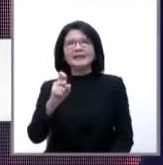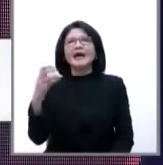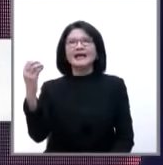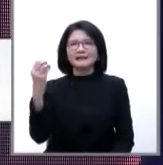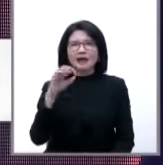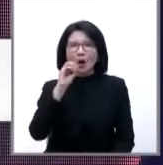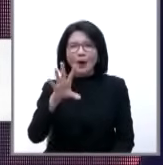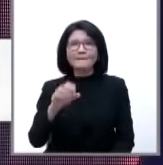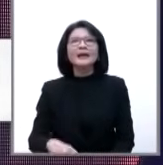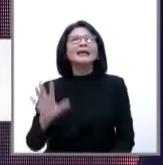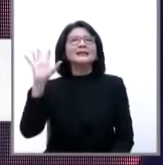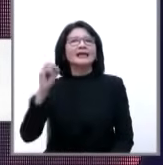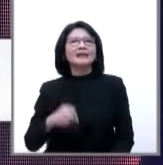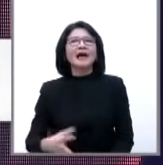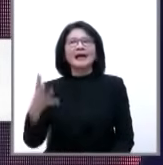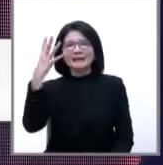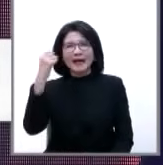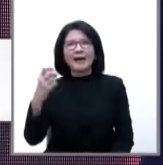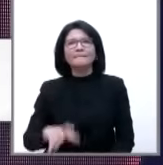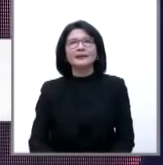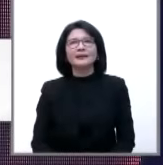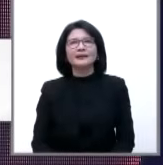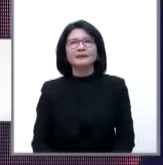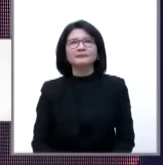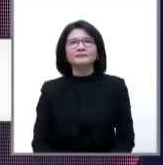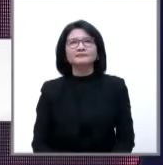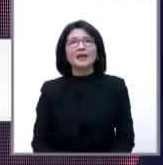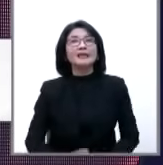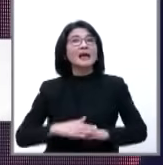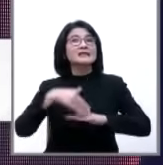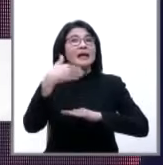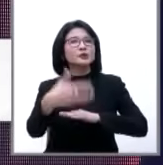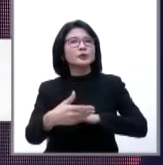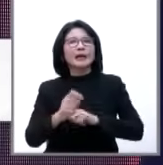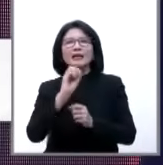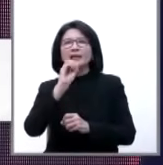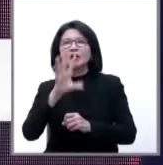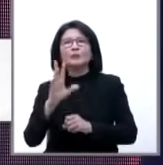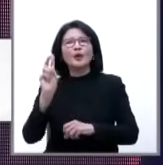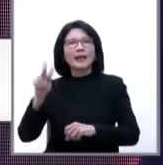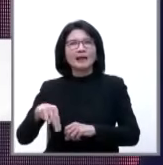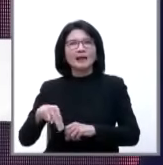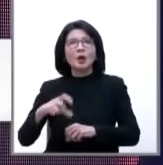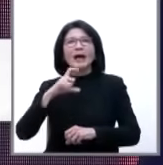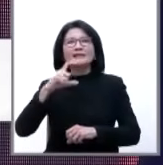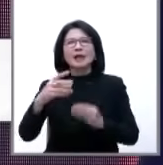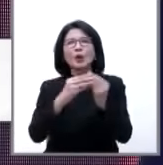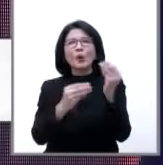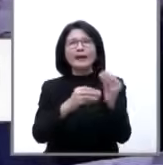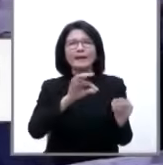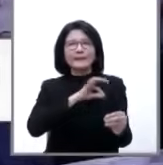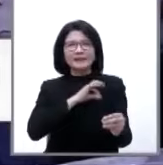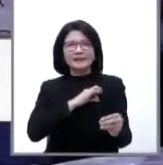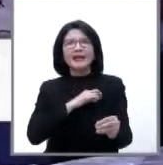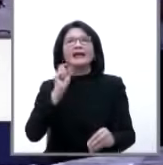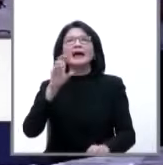akan ditanggapi oleh calon wakil presiden penanya dan selanjutnya akan direspon kembali oleh calon wakil presiden